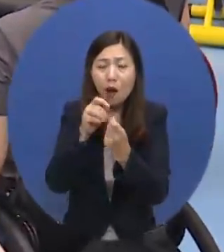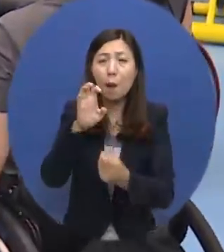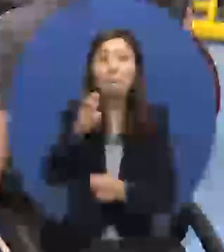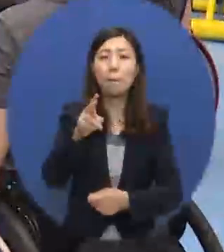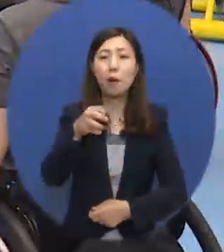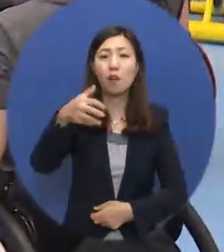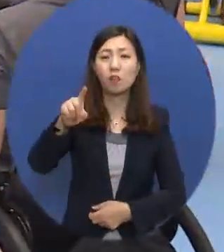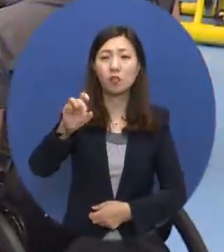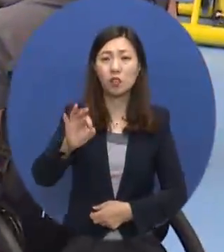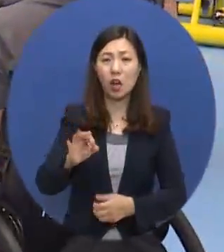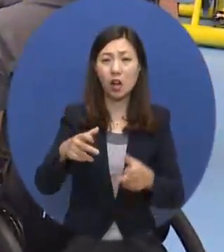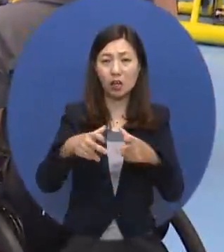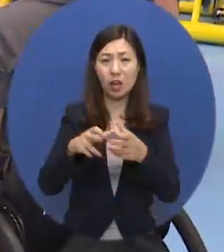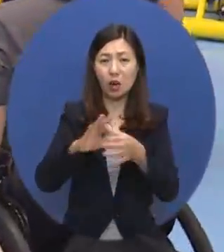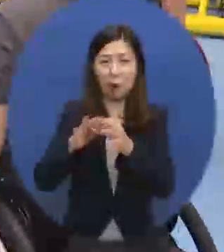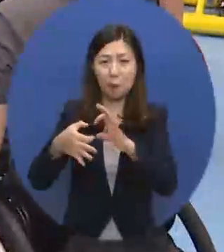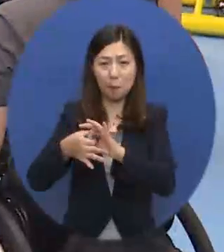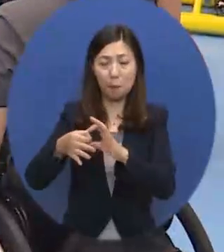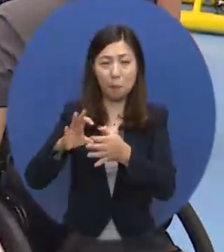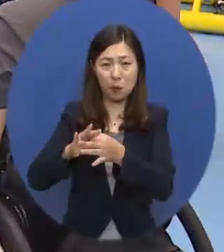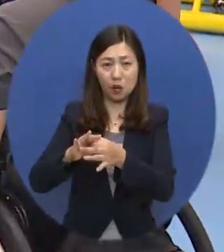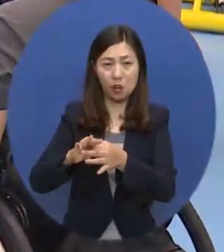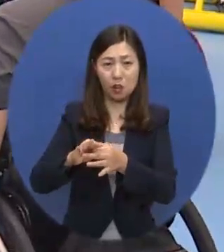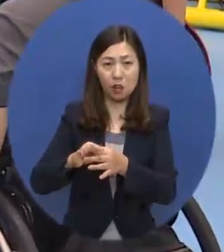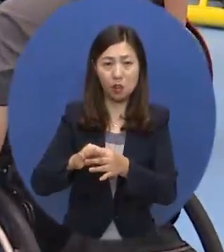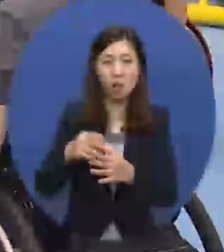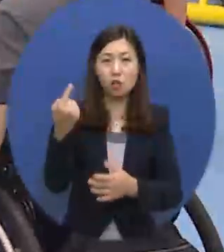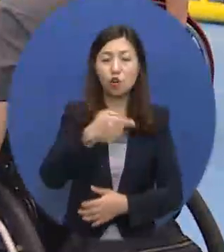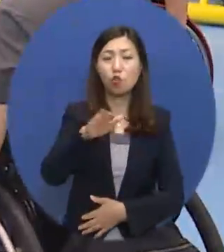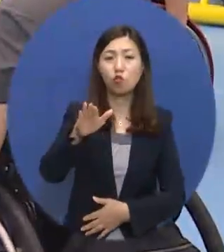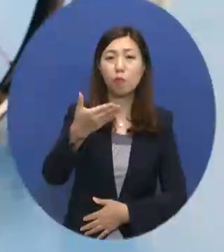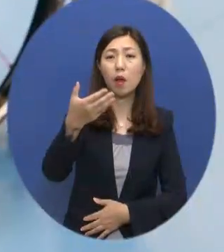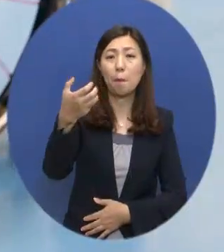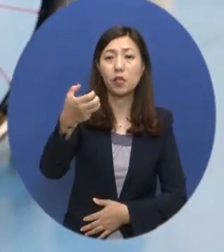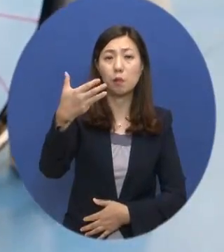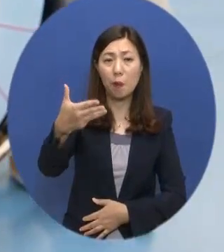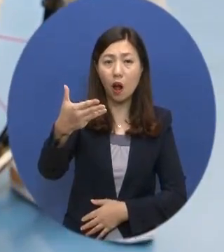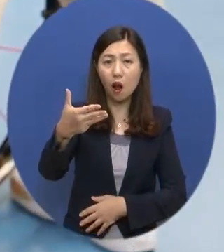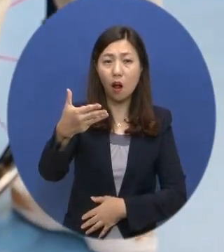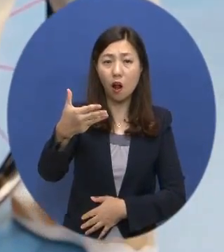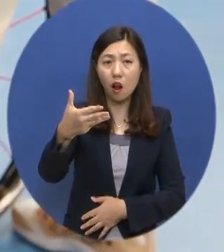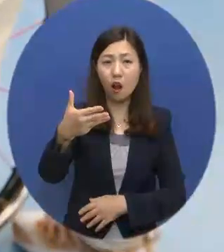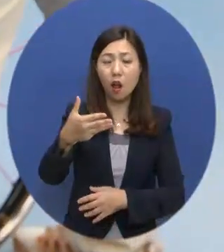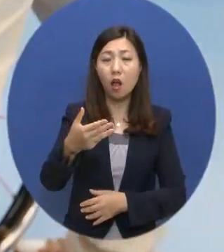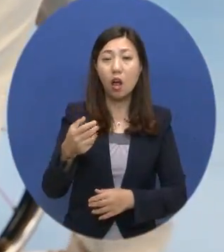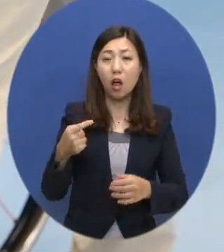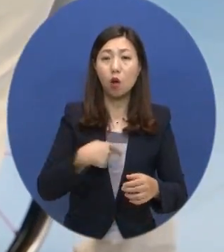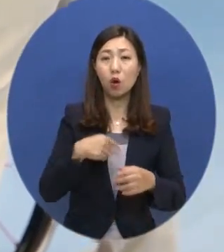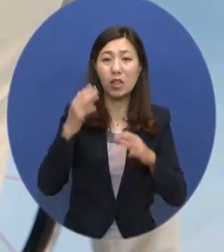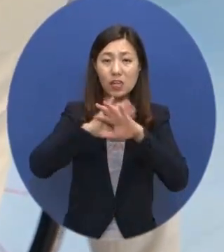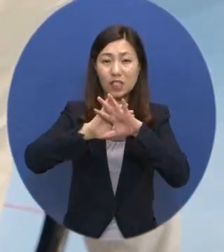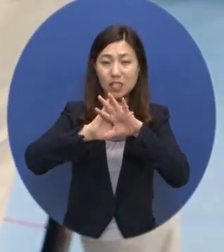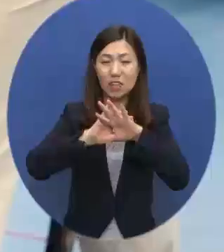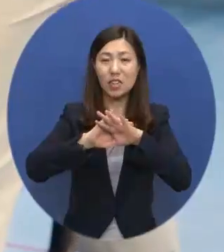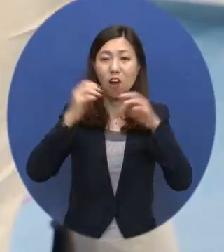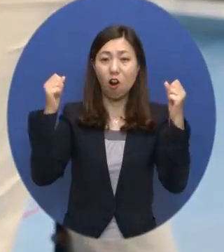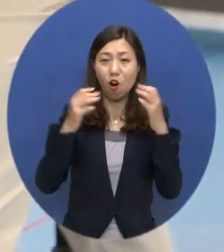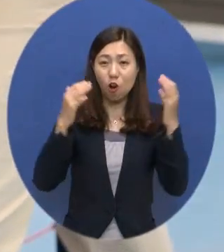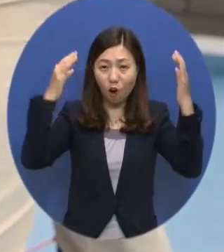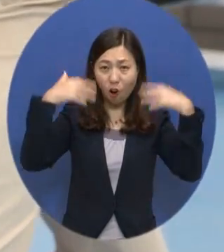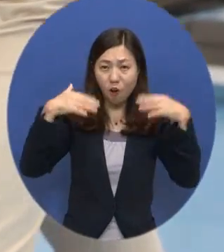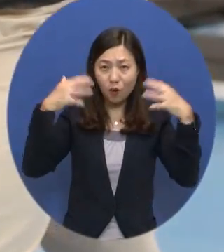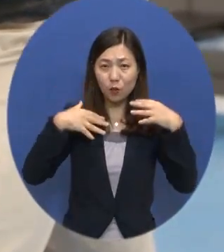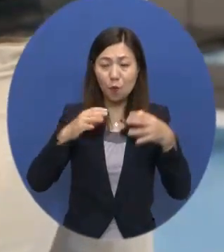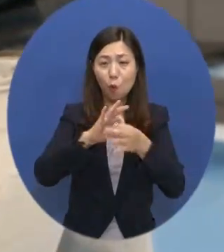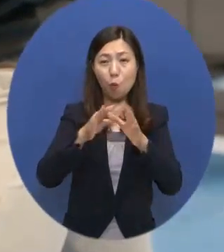패럴림픽. 1988년 서울 하계 패럴림픽 이후 30년 만에 국내에서 열리는 패럴림픽인 만큼 그